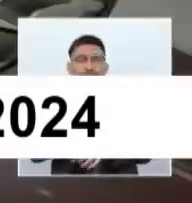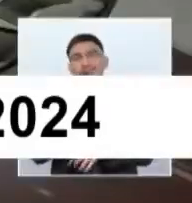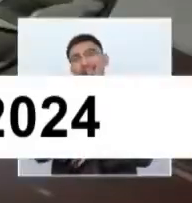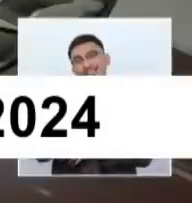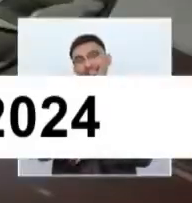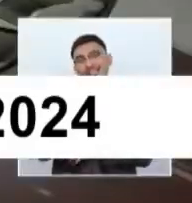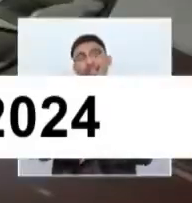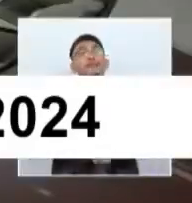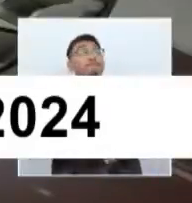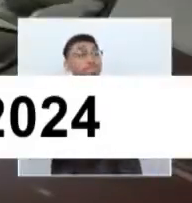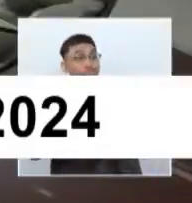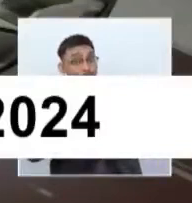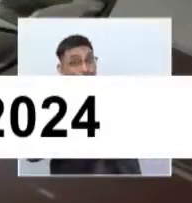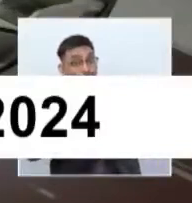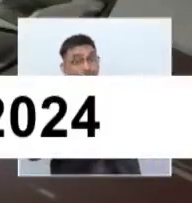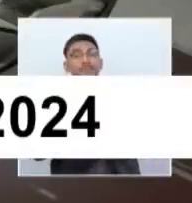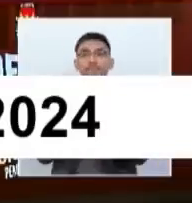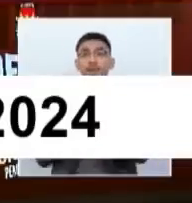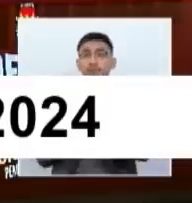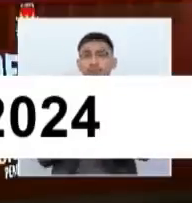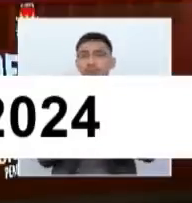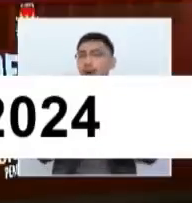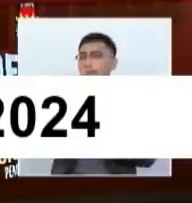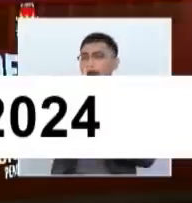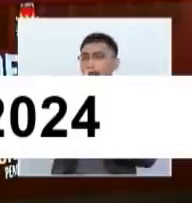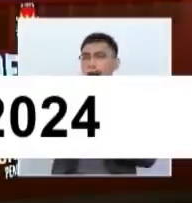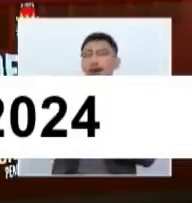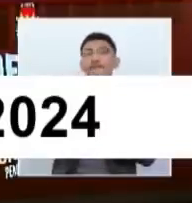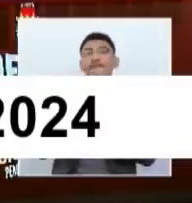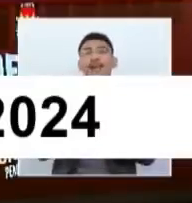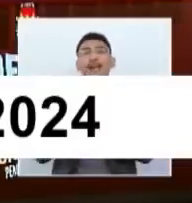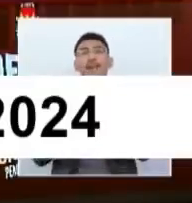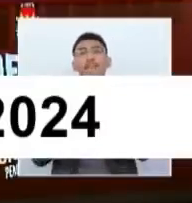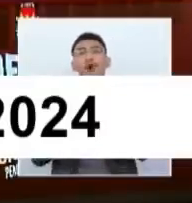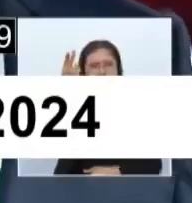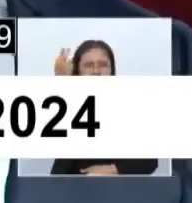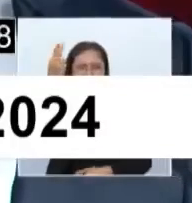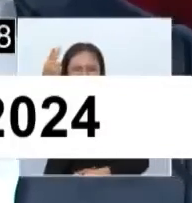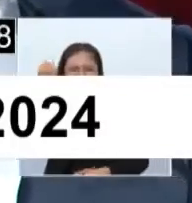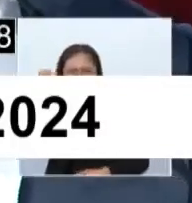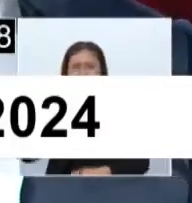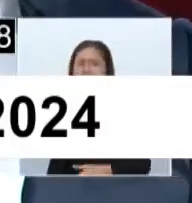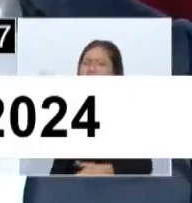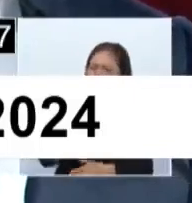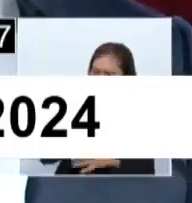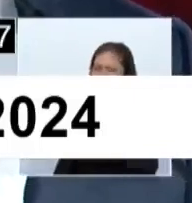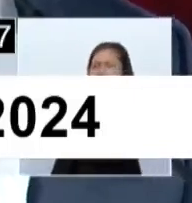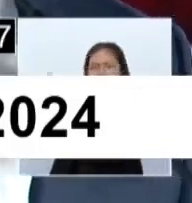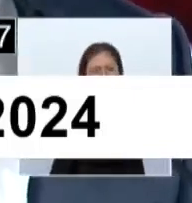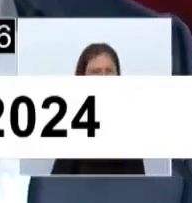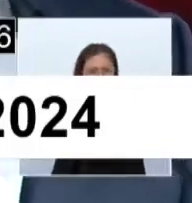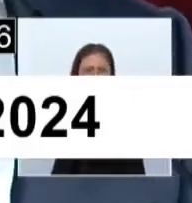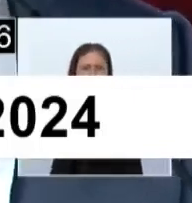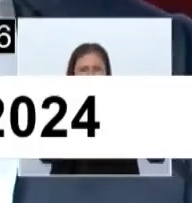Terima kasih. Baik, selanjutnya kita. Panasnya debat Capres semalam terjadi sejak awal. Sengitnya debat berlanjut saat Capres 01 Anies